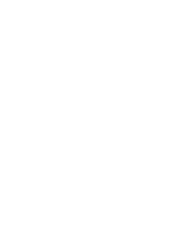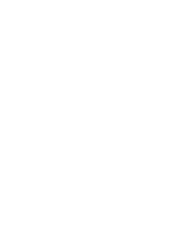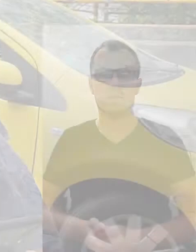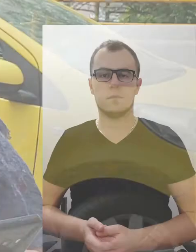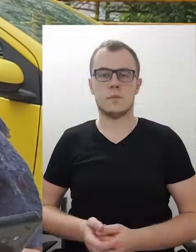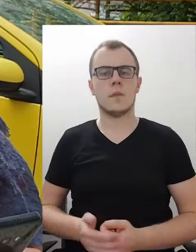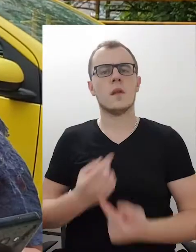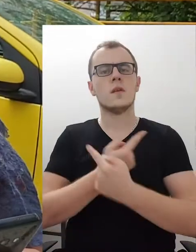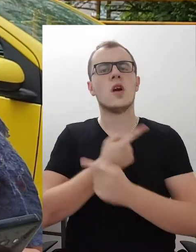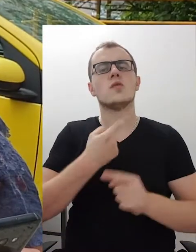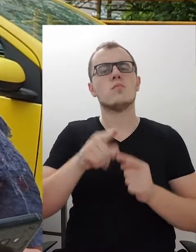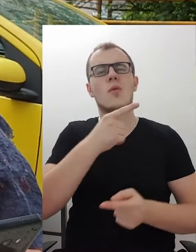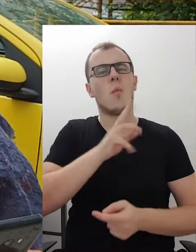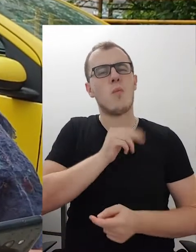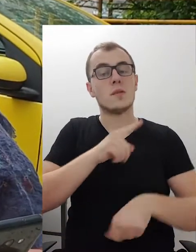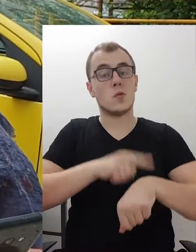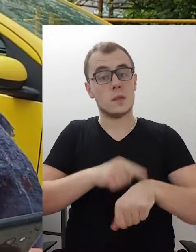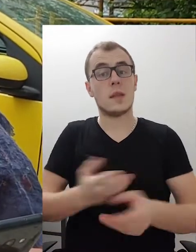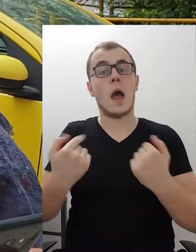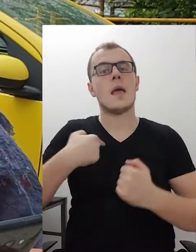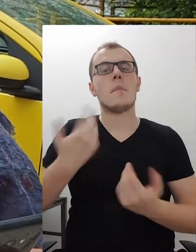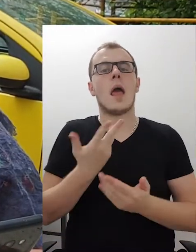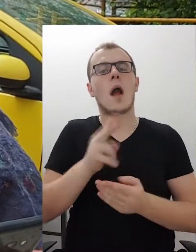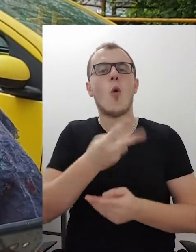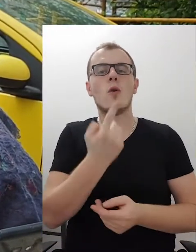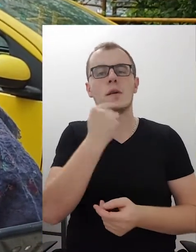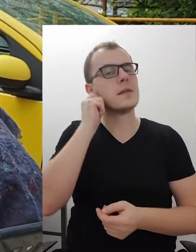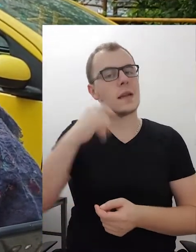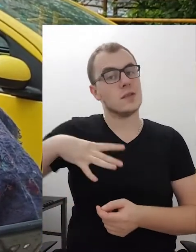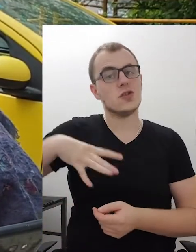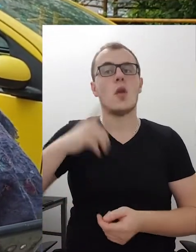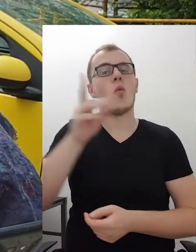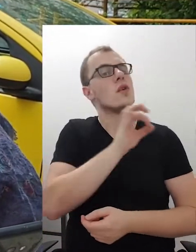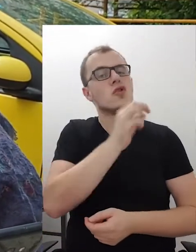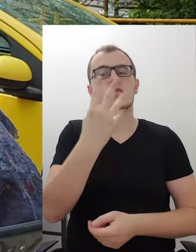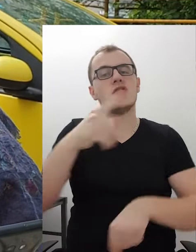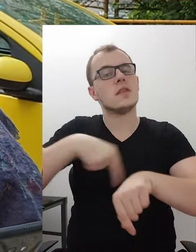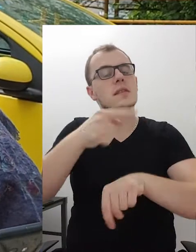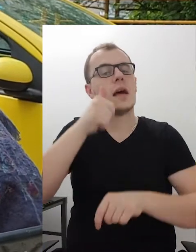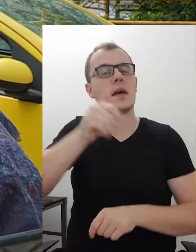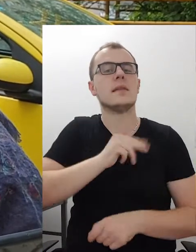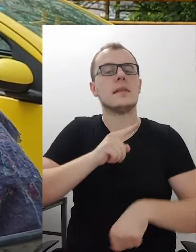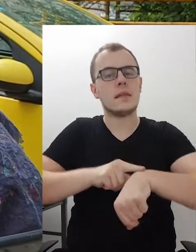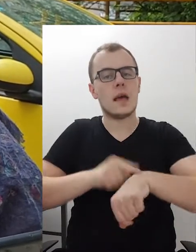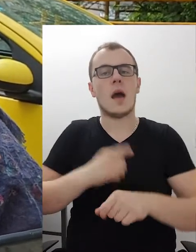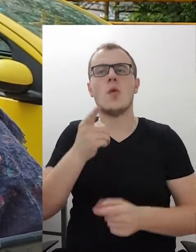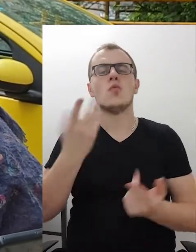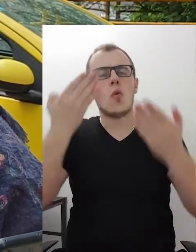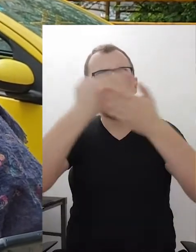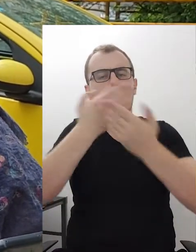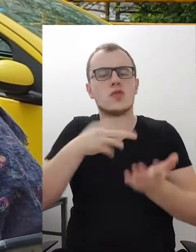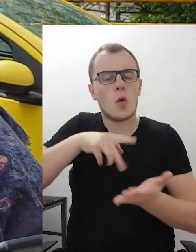Mnogi se žele zbog policijskog sata, ali i meni kao transa ženi on je često i 24 sata na dan. Bilo da govorimo o noći i